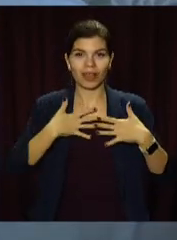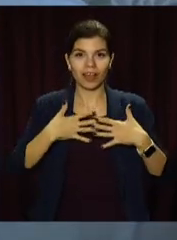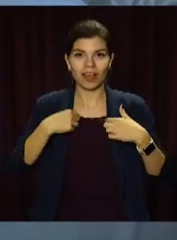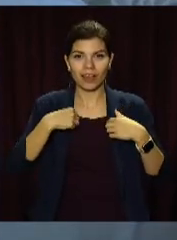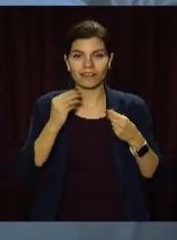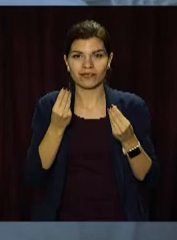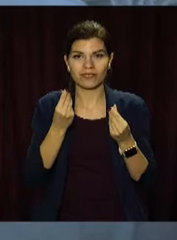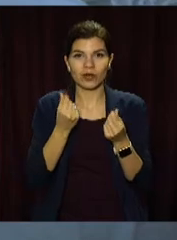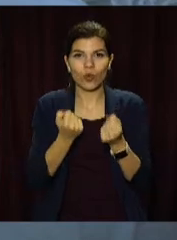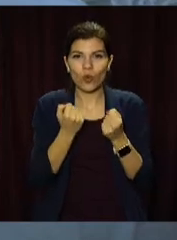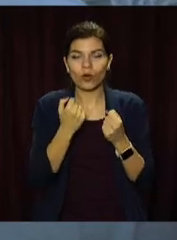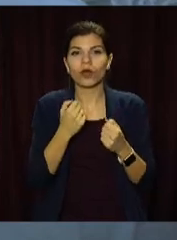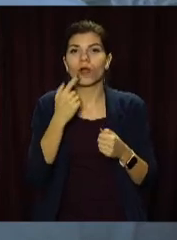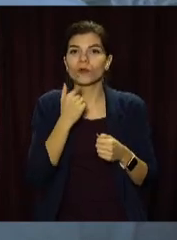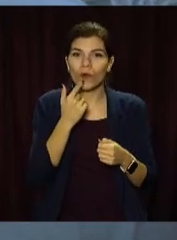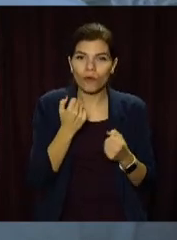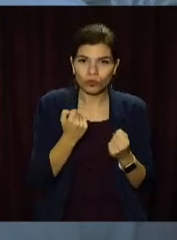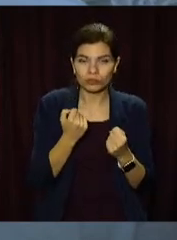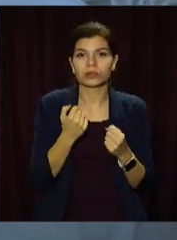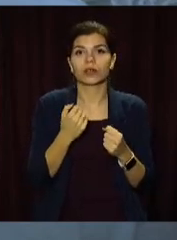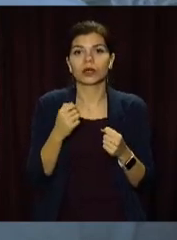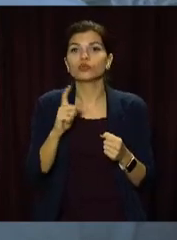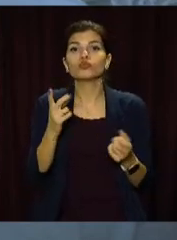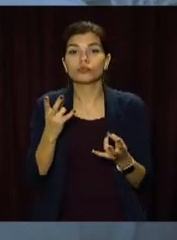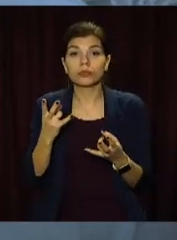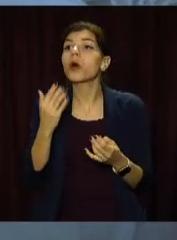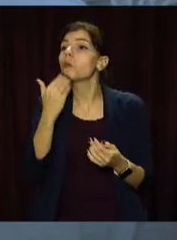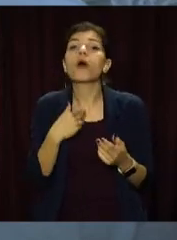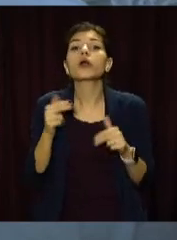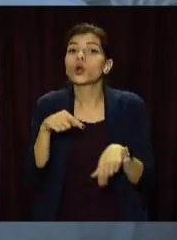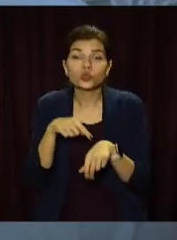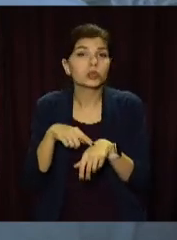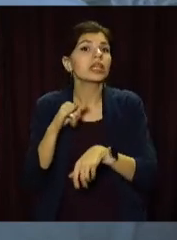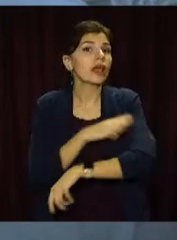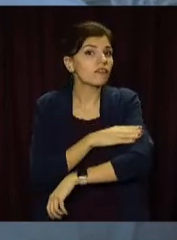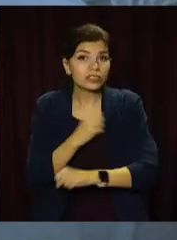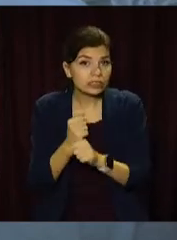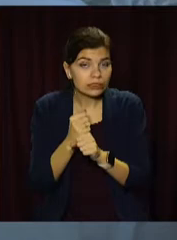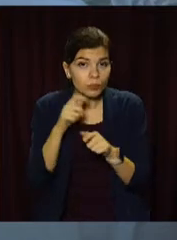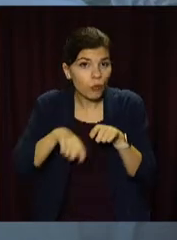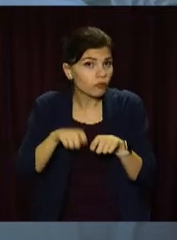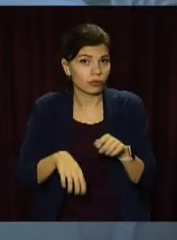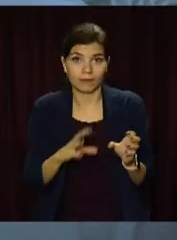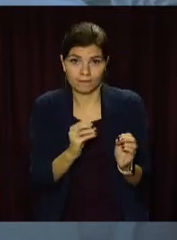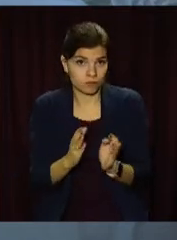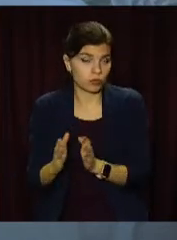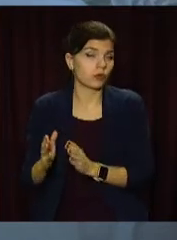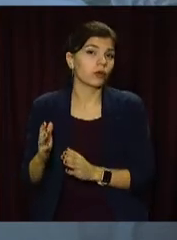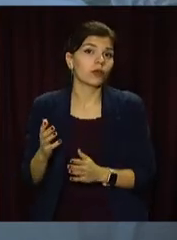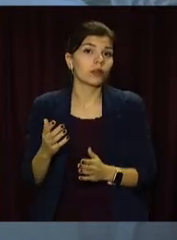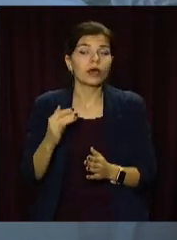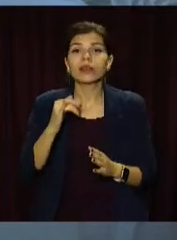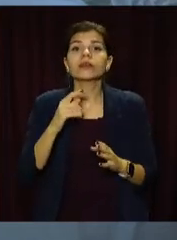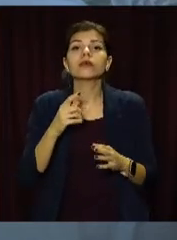кров достатньо густа. Ну все, і спросили, як чувствую, і давлення, і зміряють